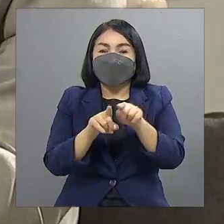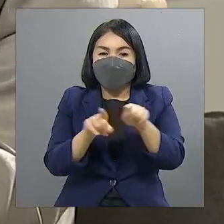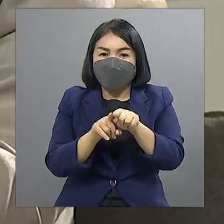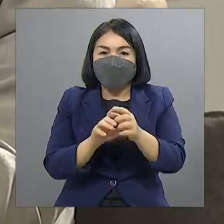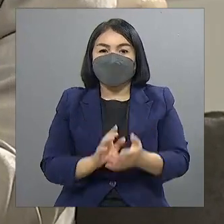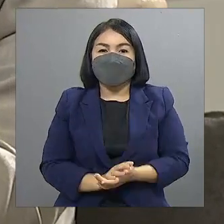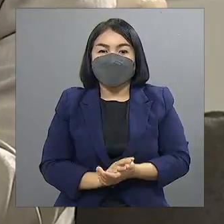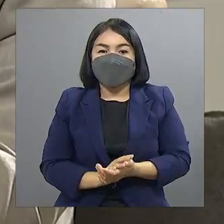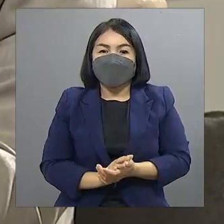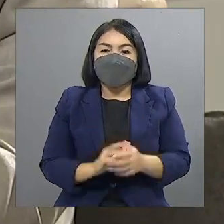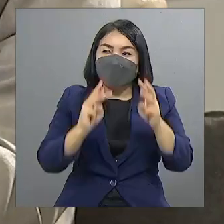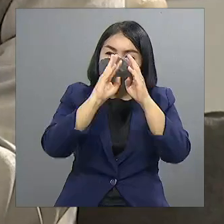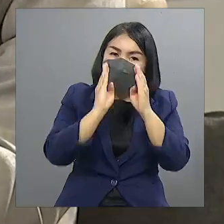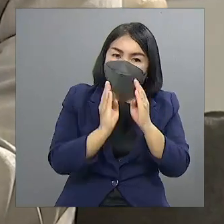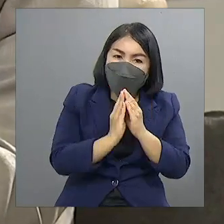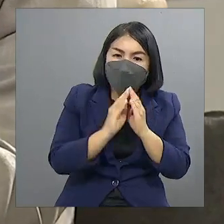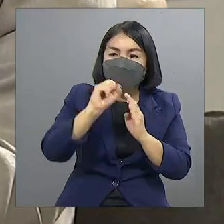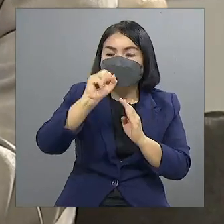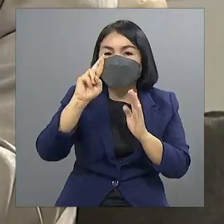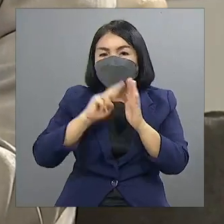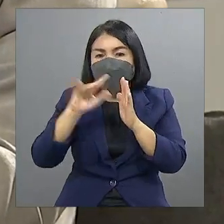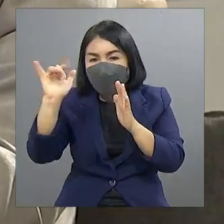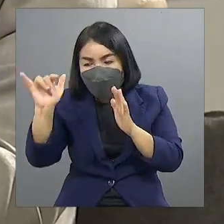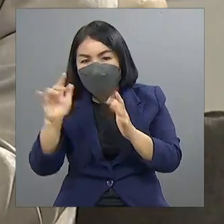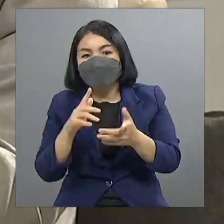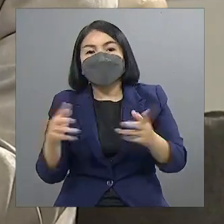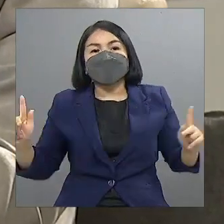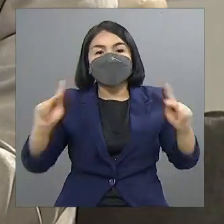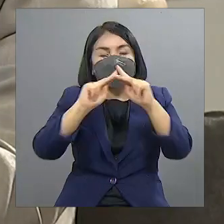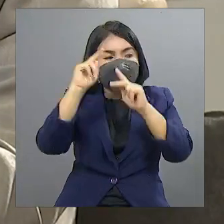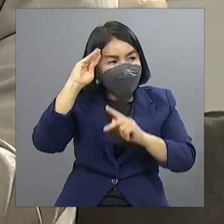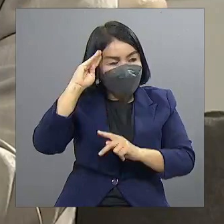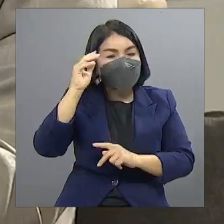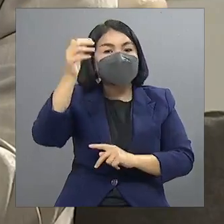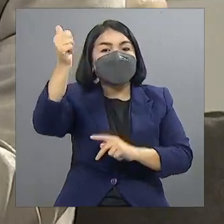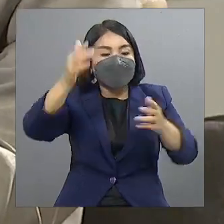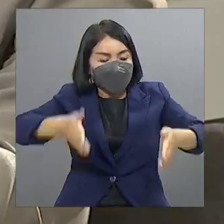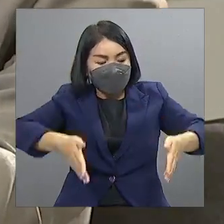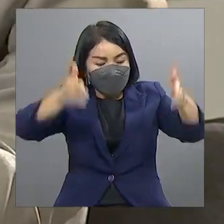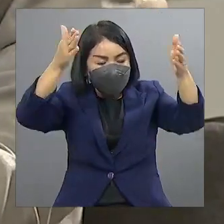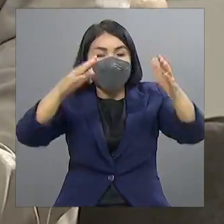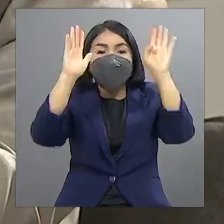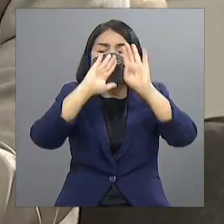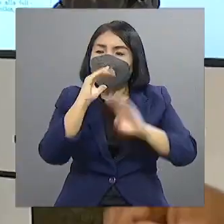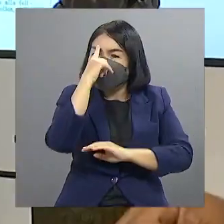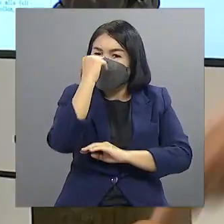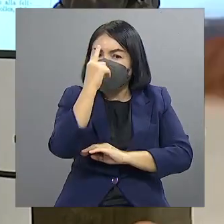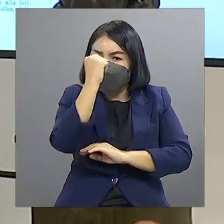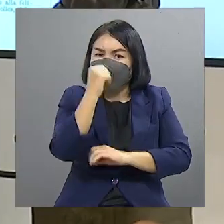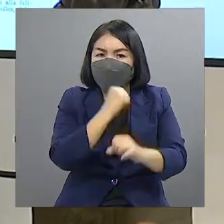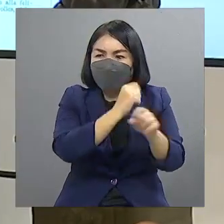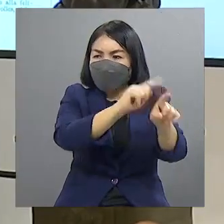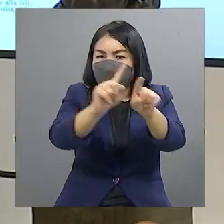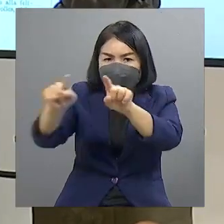สลานลมก็ดีนะครับกระทรวงกลาโหมก็ดีแล้วก็ตึกอาคารที่เป็นแบบฝรั่งเนี่ยนะครับจริงๆแล้วมันกระจายกันอยู่หลายที ่